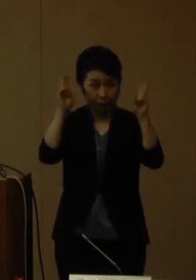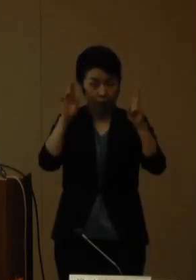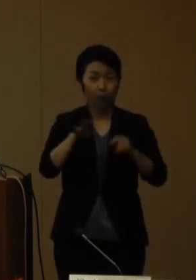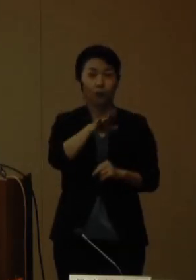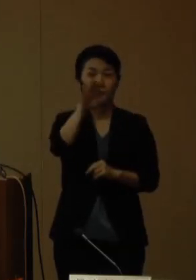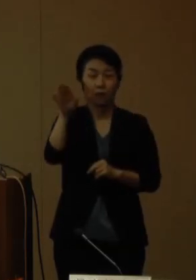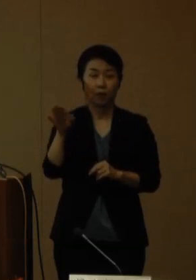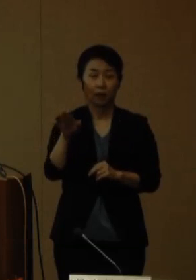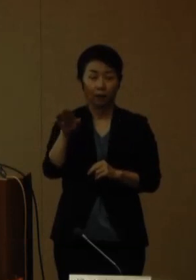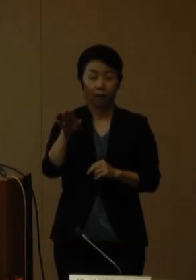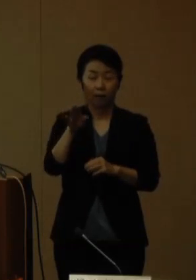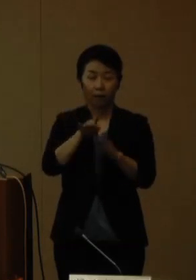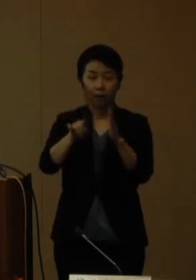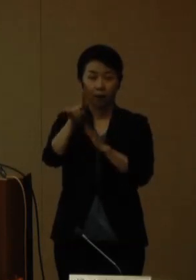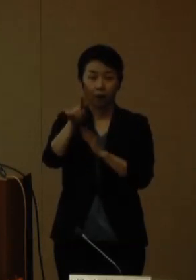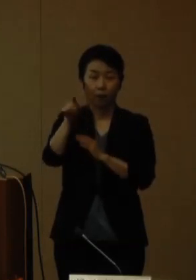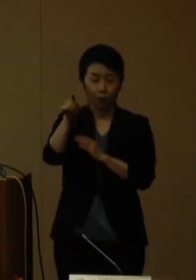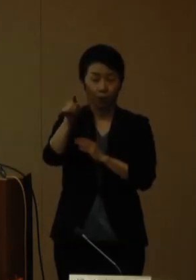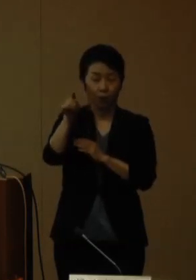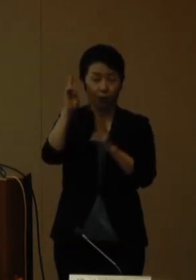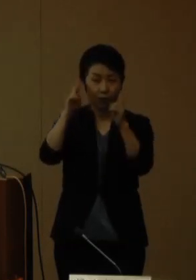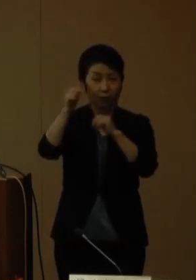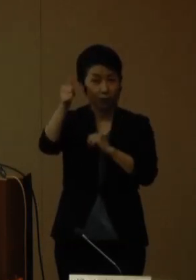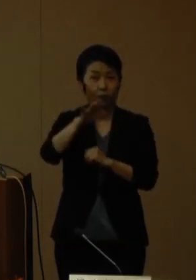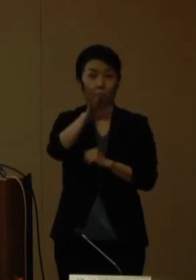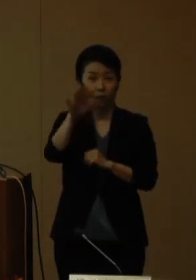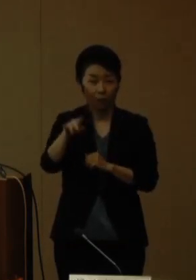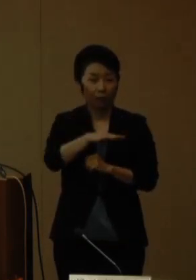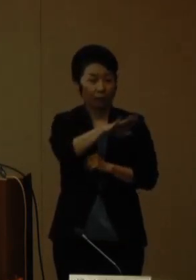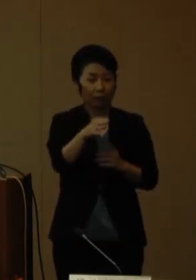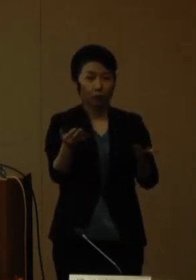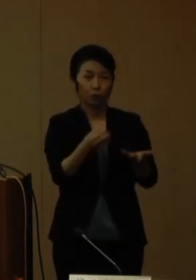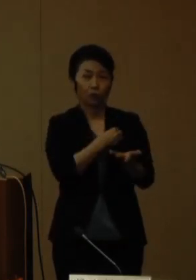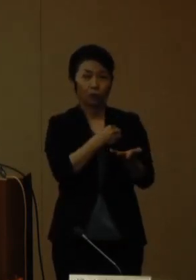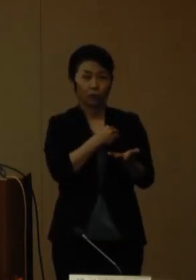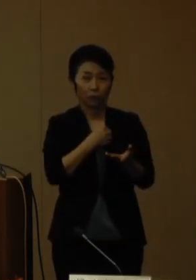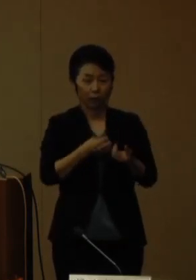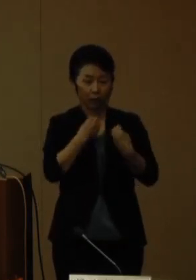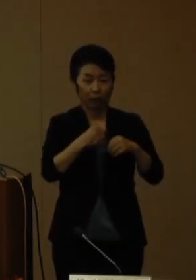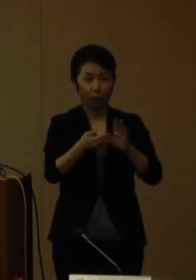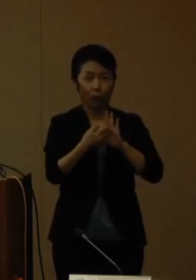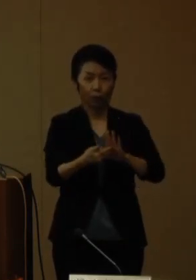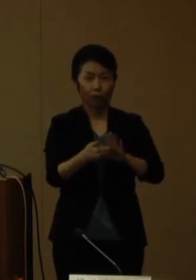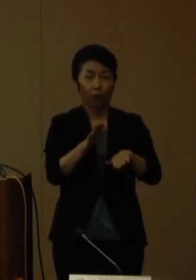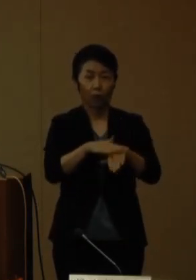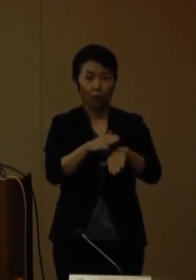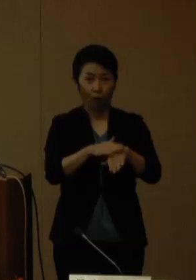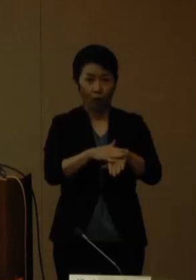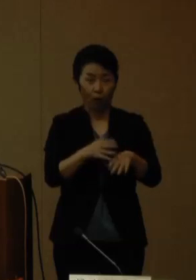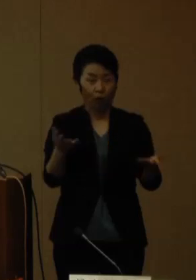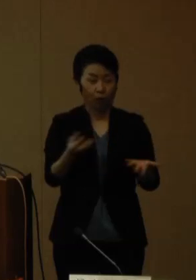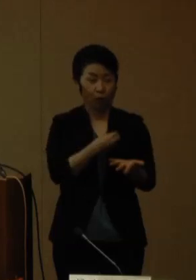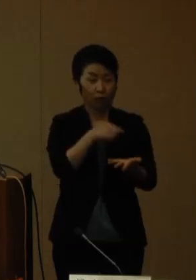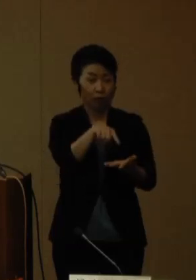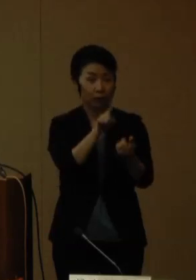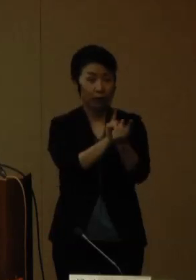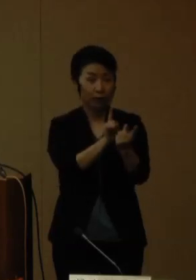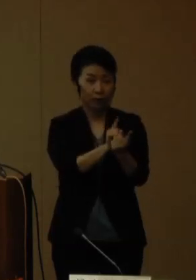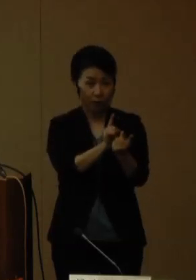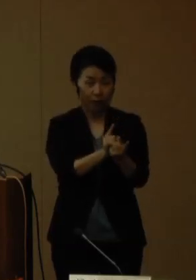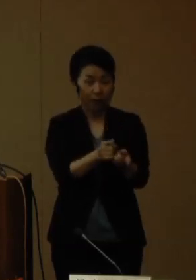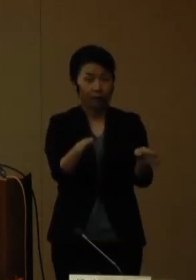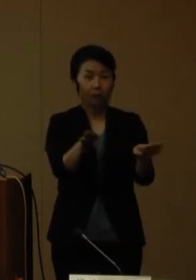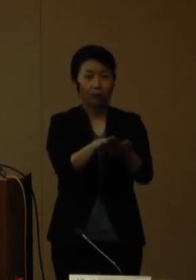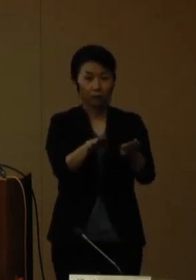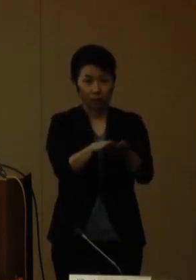にあっては、積極的に感染防止対策に取り組んでいただき、自社の従業員に対しては休業